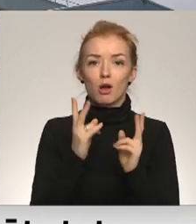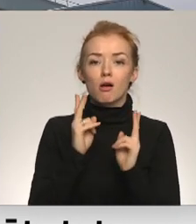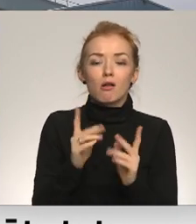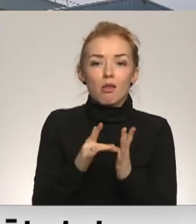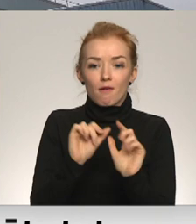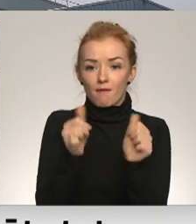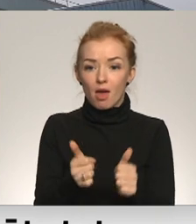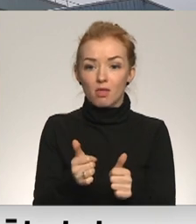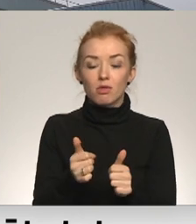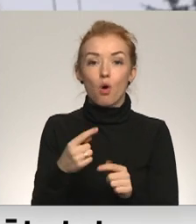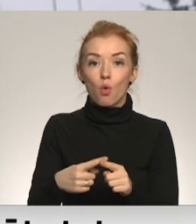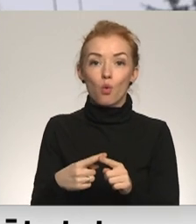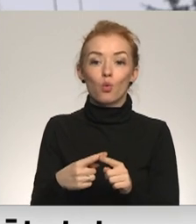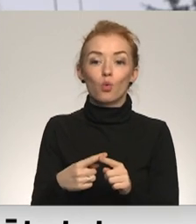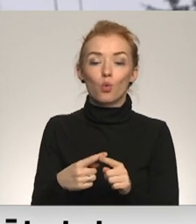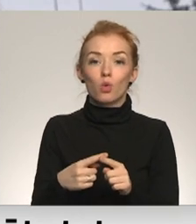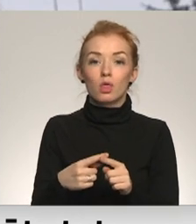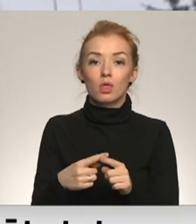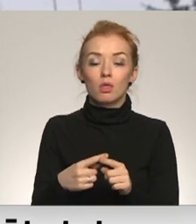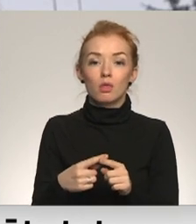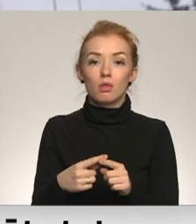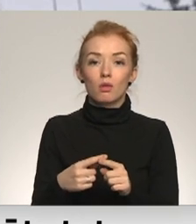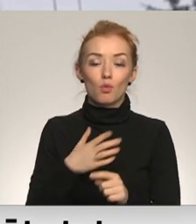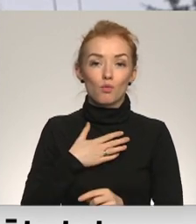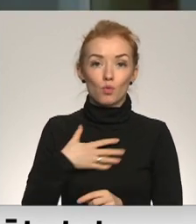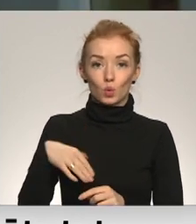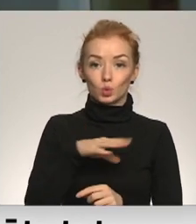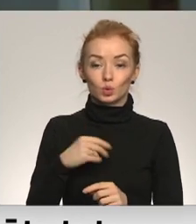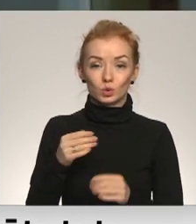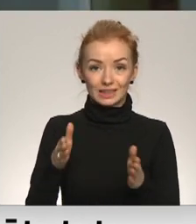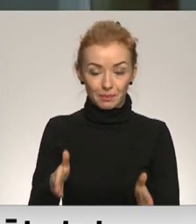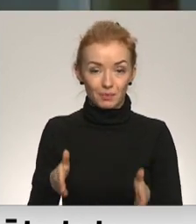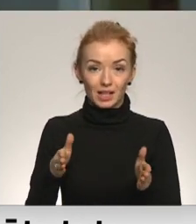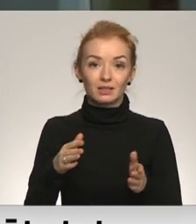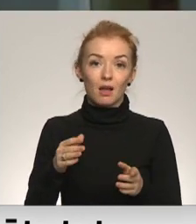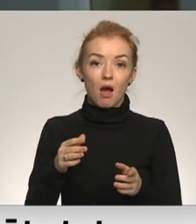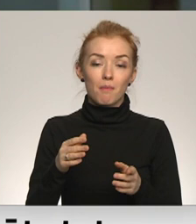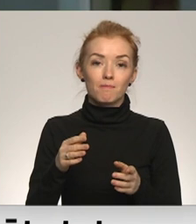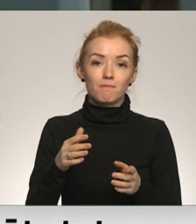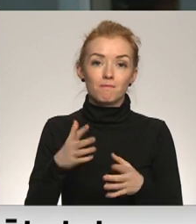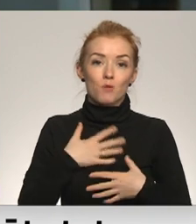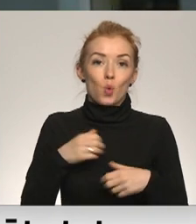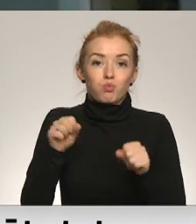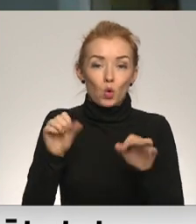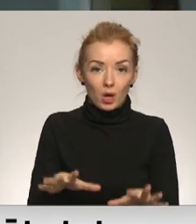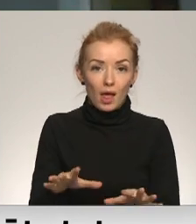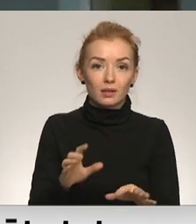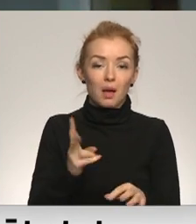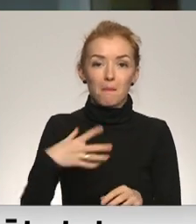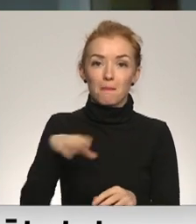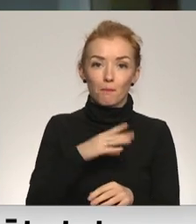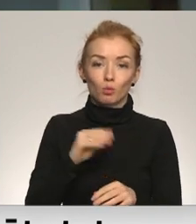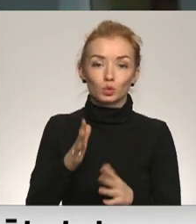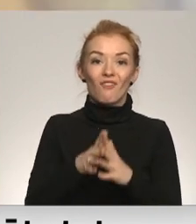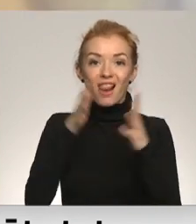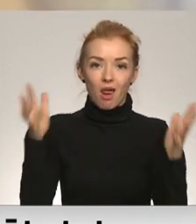Vienīgais, ar ko upurēs mūsu slimnīcā un mūsu tie speciālisti, mēs uzņemsimies